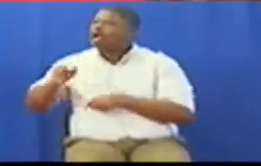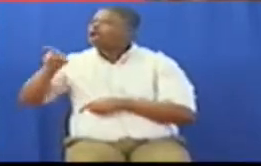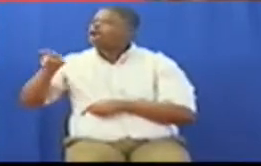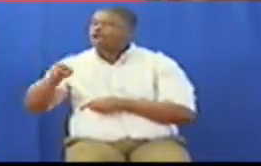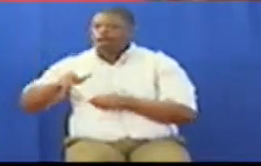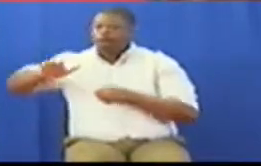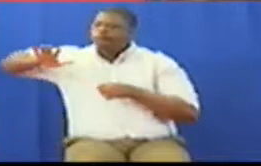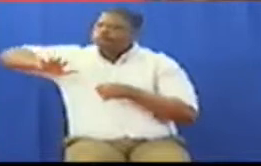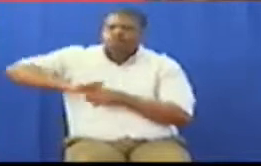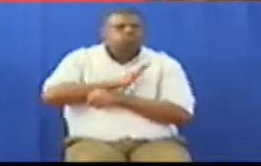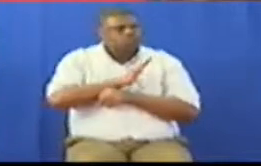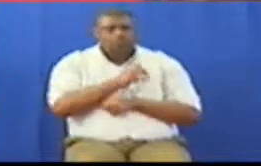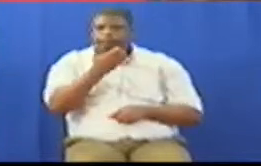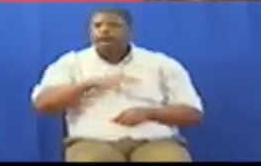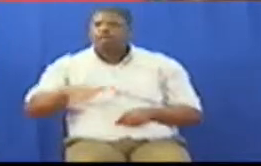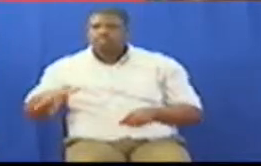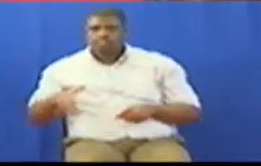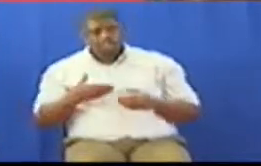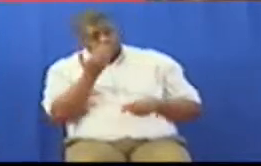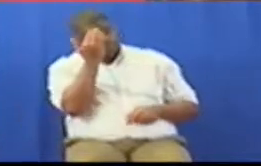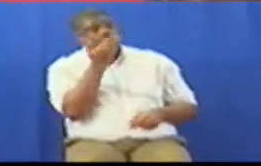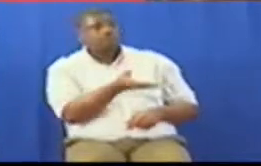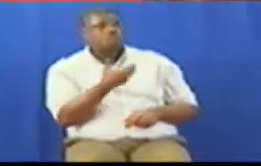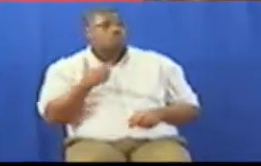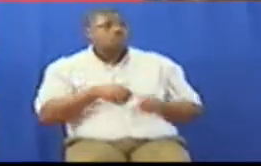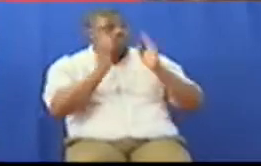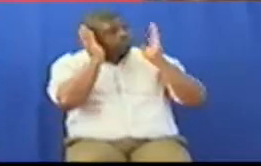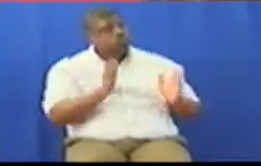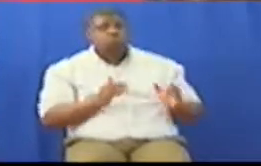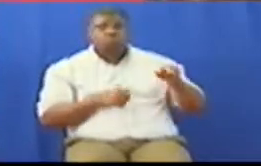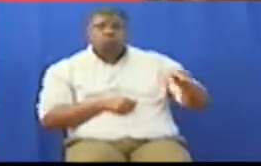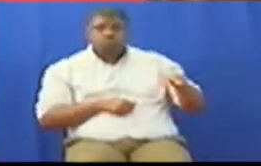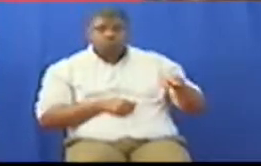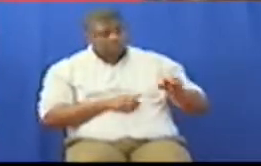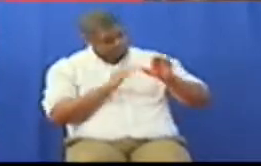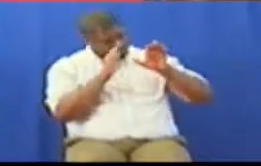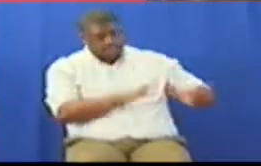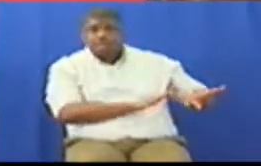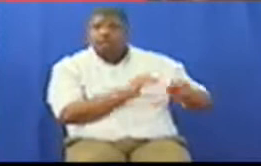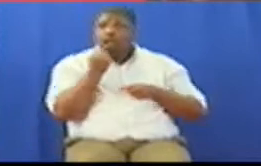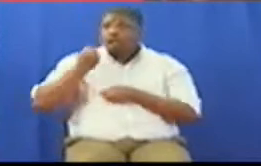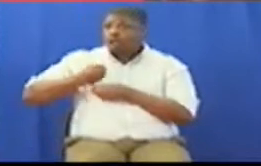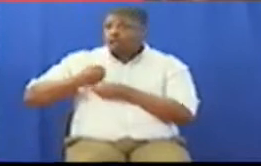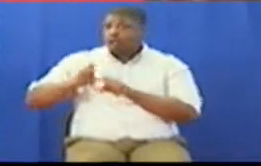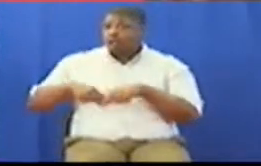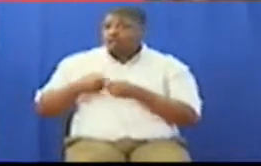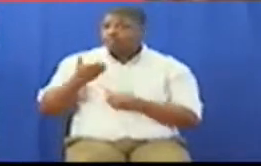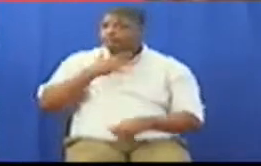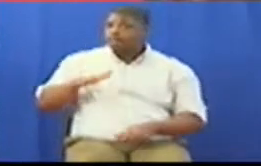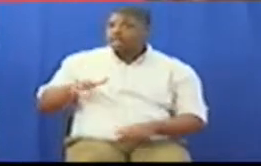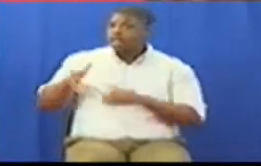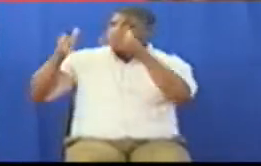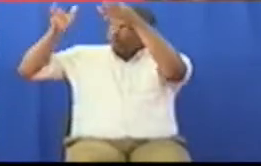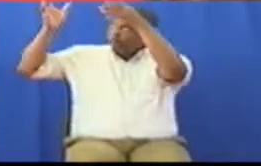kujaa maji. Sasa najua Mheshimiwa Waziri Mkuu aliacha kiporo, lakini haya maji kwenye lile